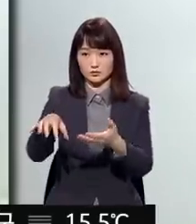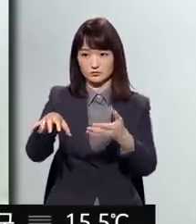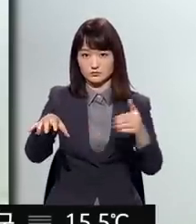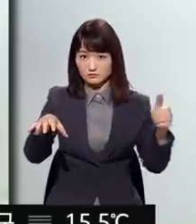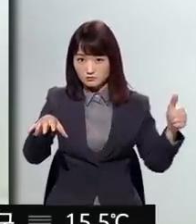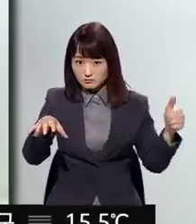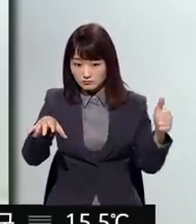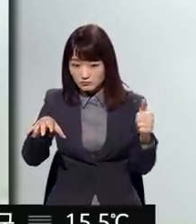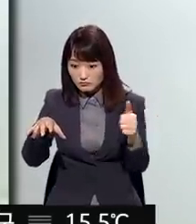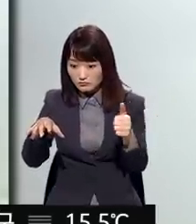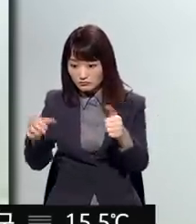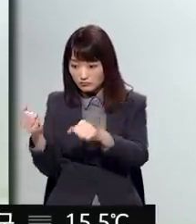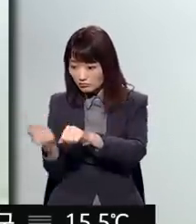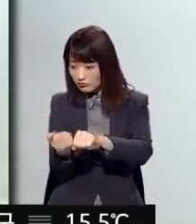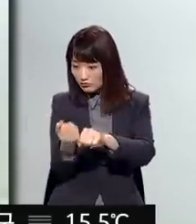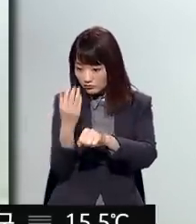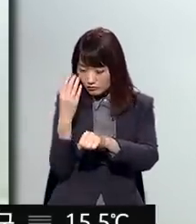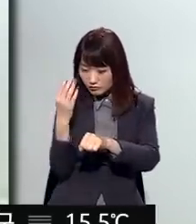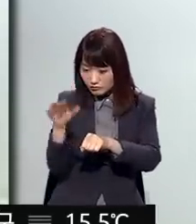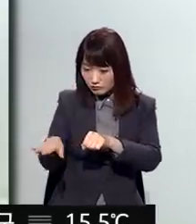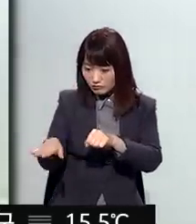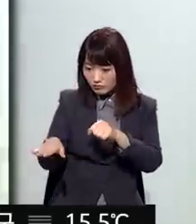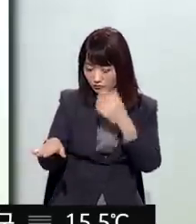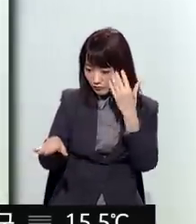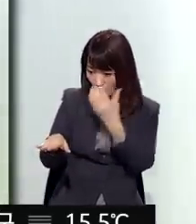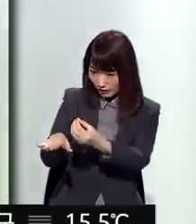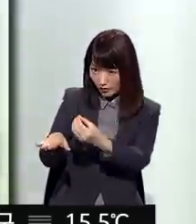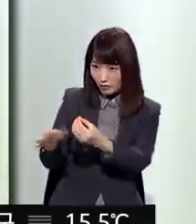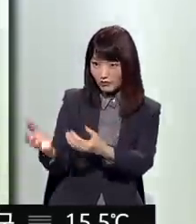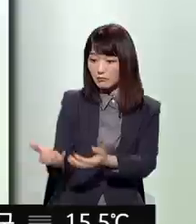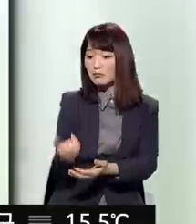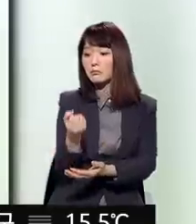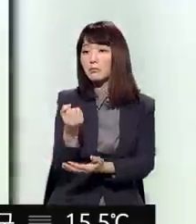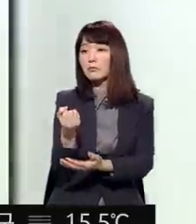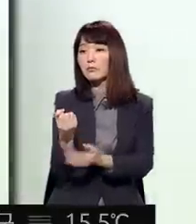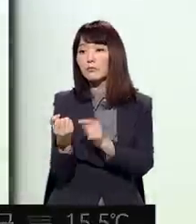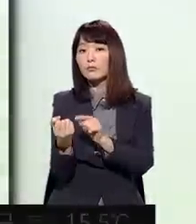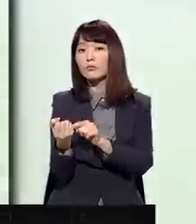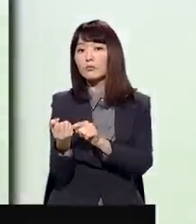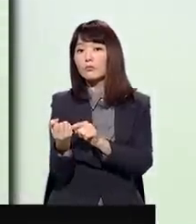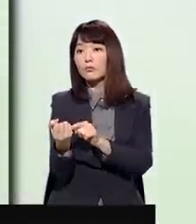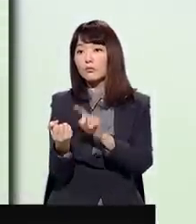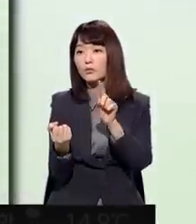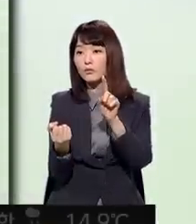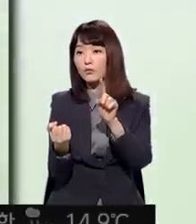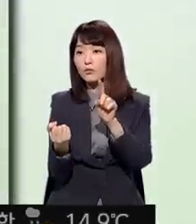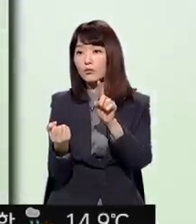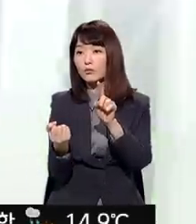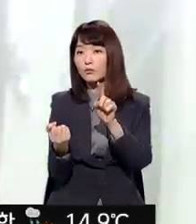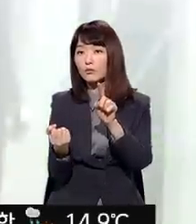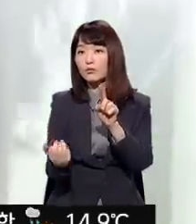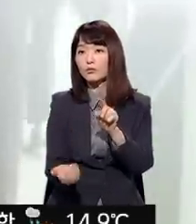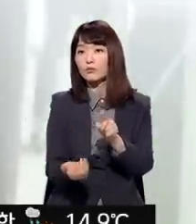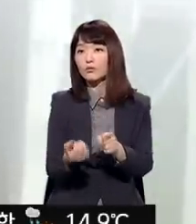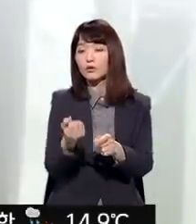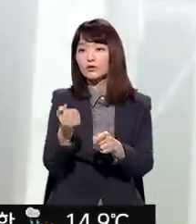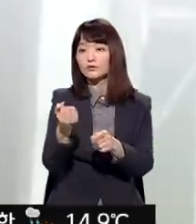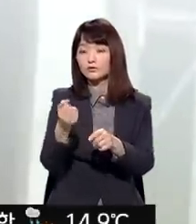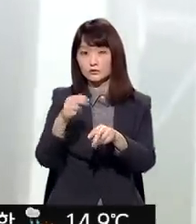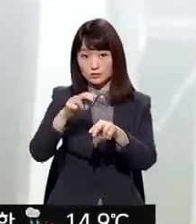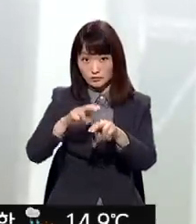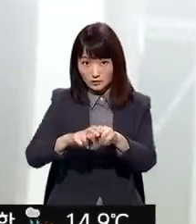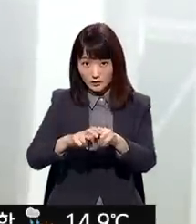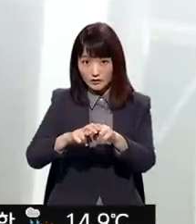놓인 골프채를 보더니 야 이거 손에 착 감기네 하면서 만져보죠. 자, 자리에 잠시 후에 앉을 겁니다.